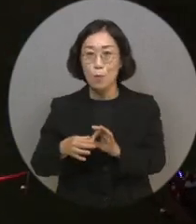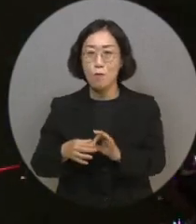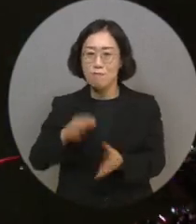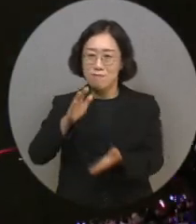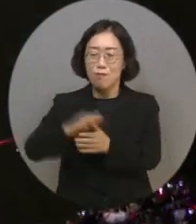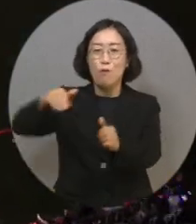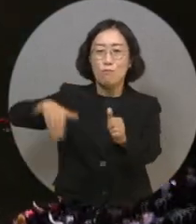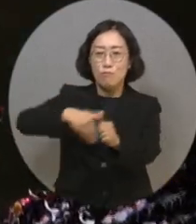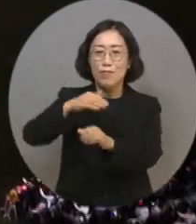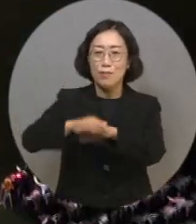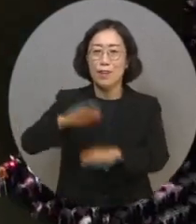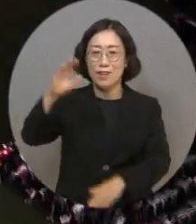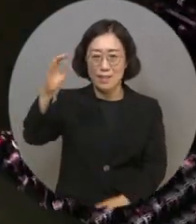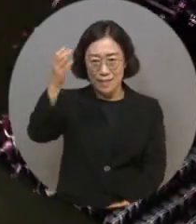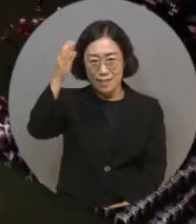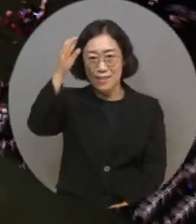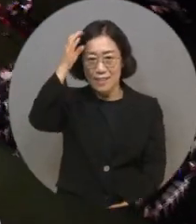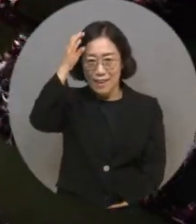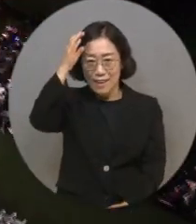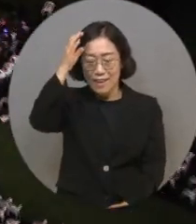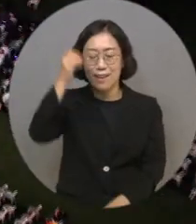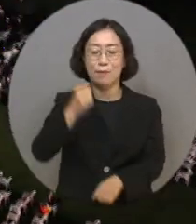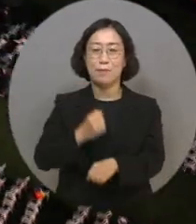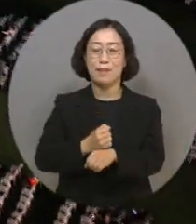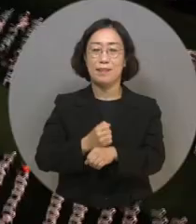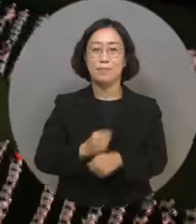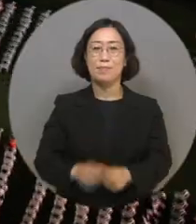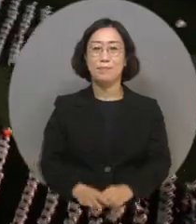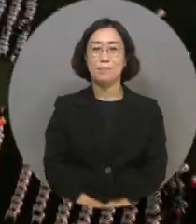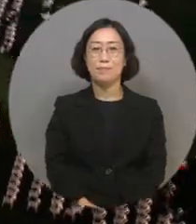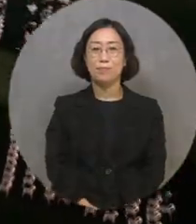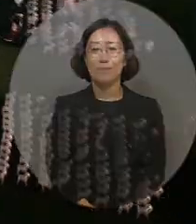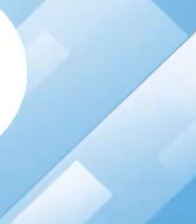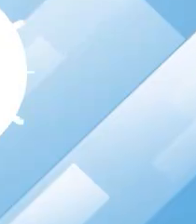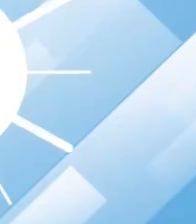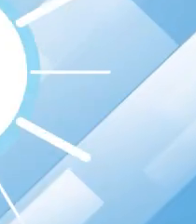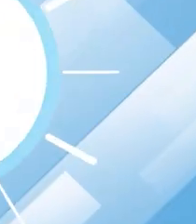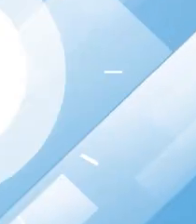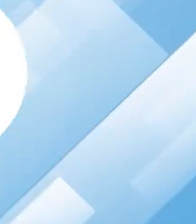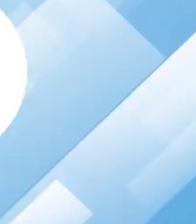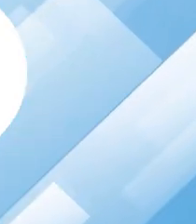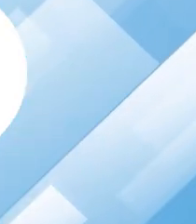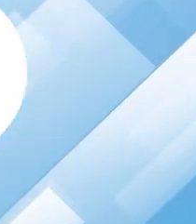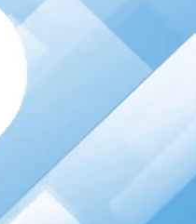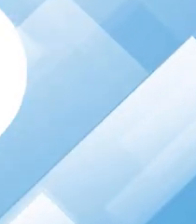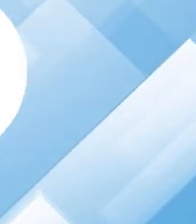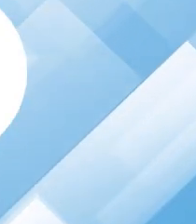되길 바라봅니다. 복지TV 뉴스 박순용입니다.